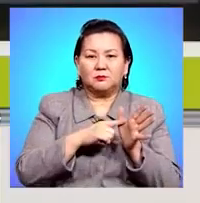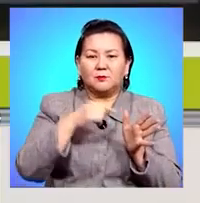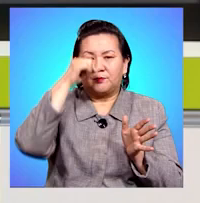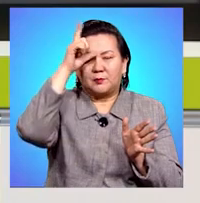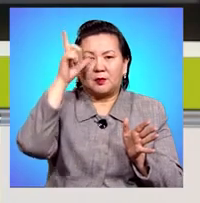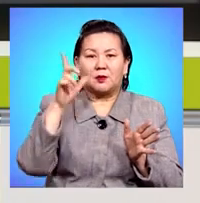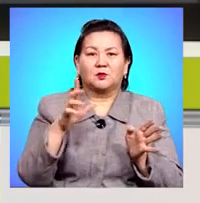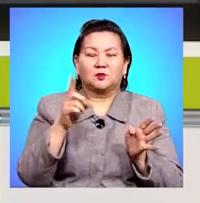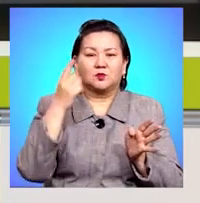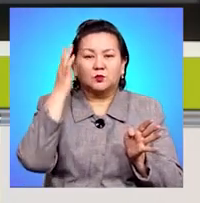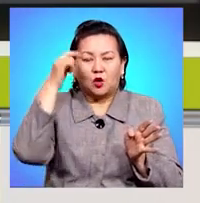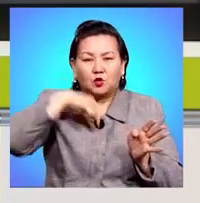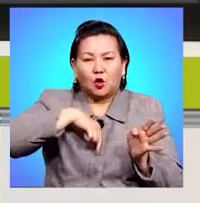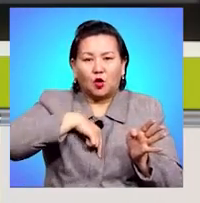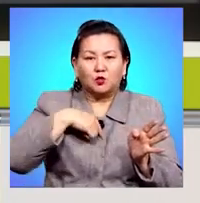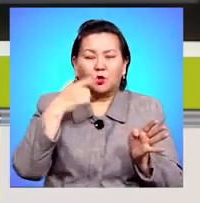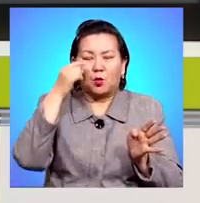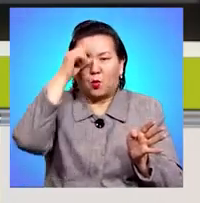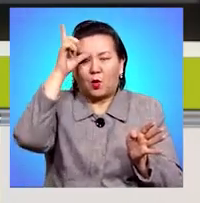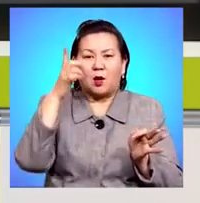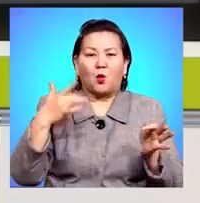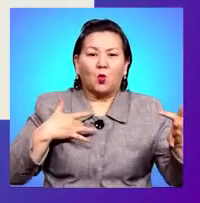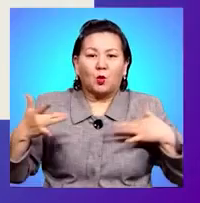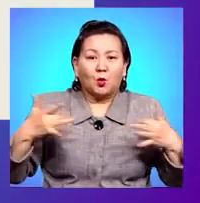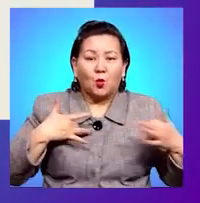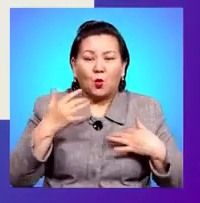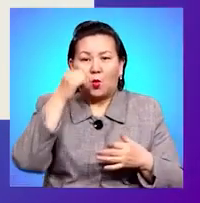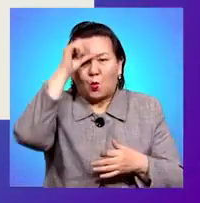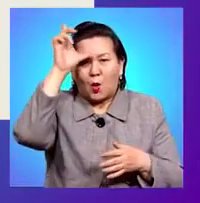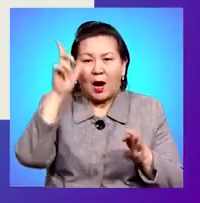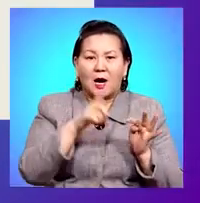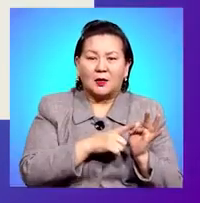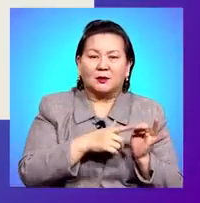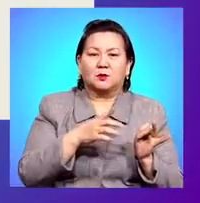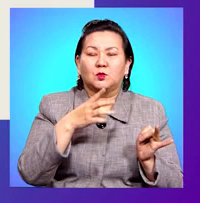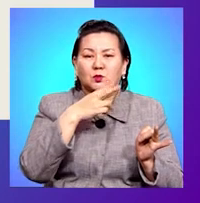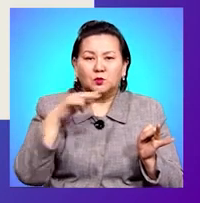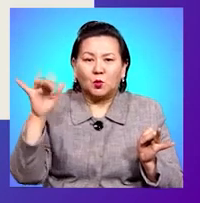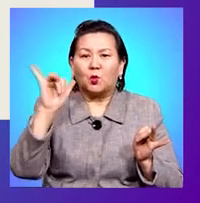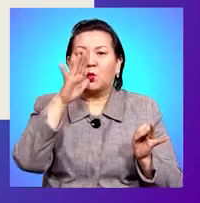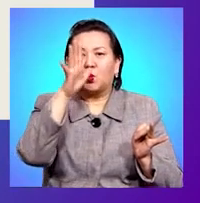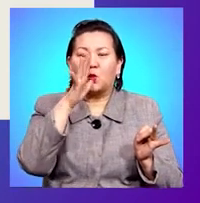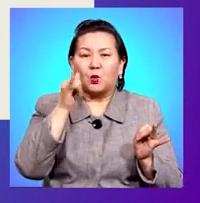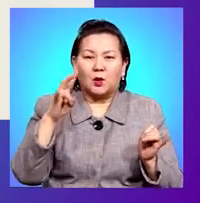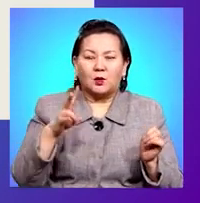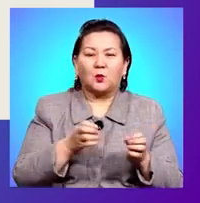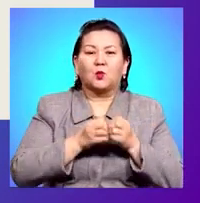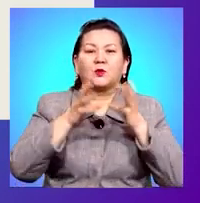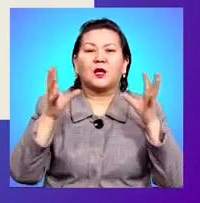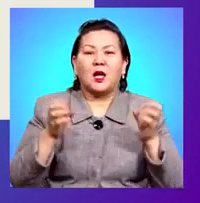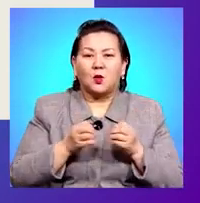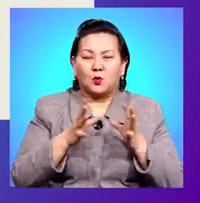ухаан, дотоод ухаан, урлахуун ухаан, дуун ухаан, тэжээхүүн ухаан